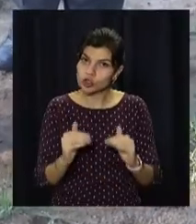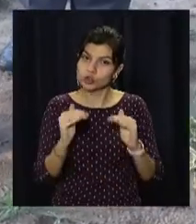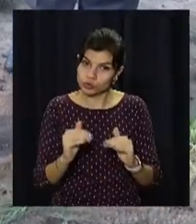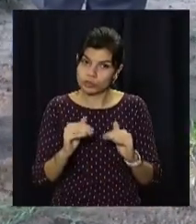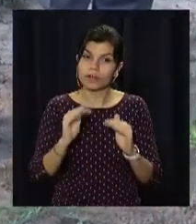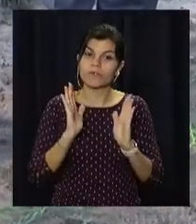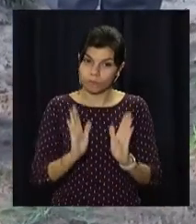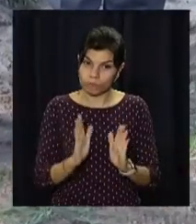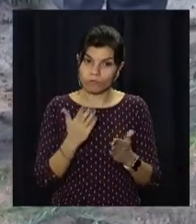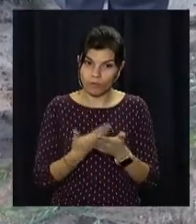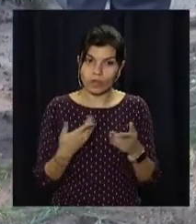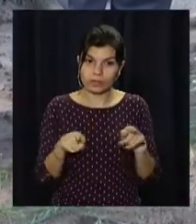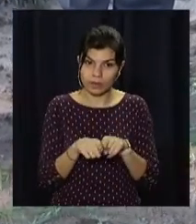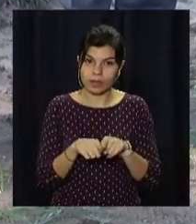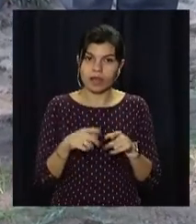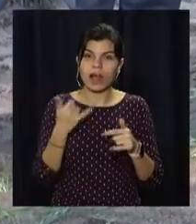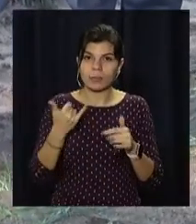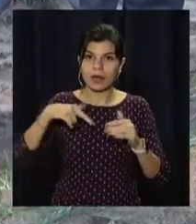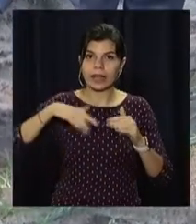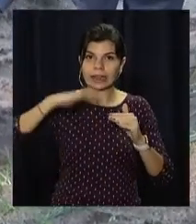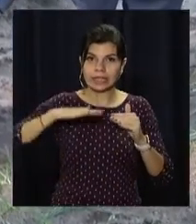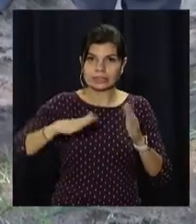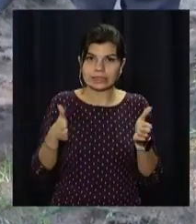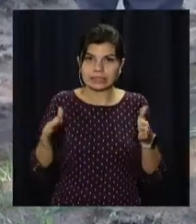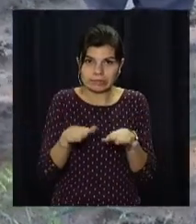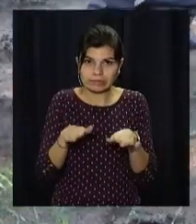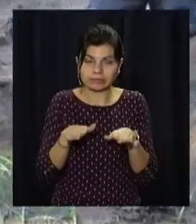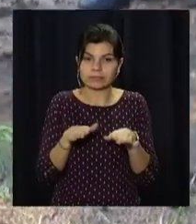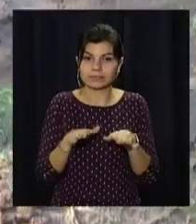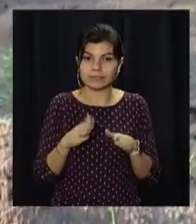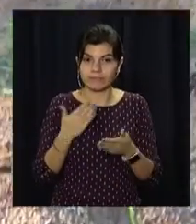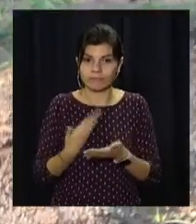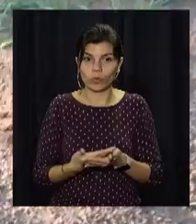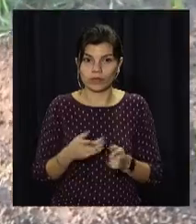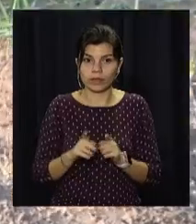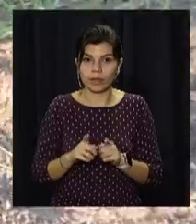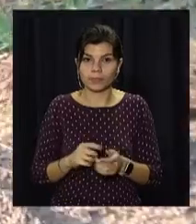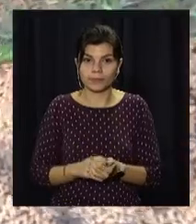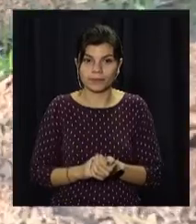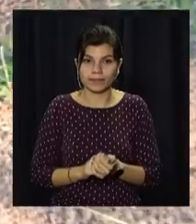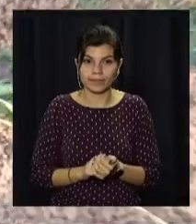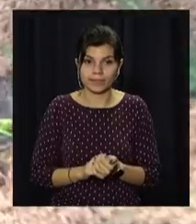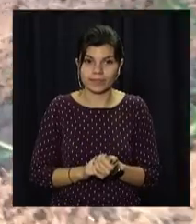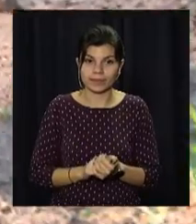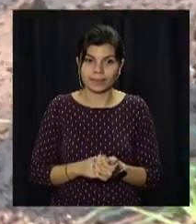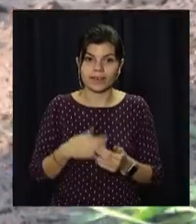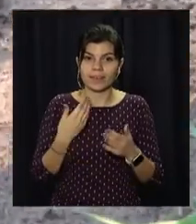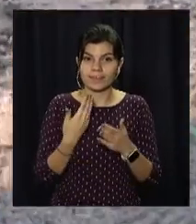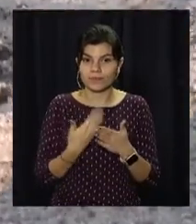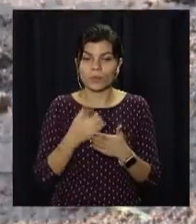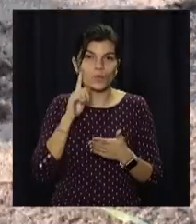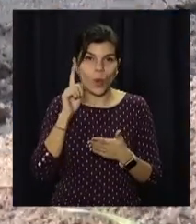отак, от, да. Поджимається низ, потім вверх. Все. От уже одну